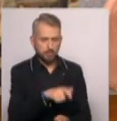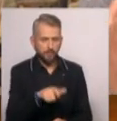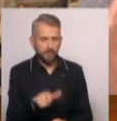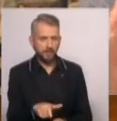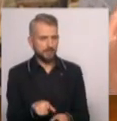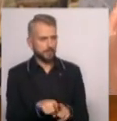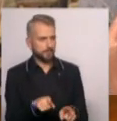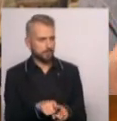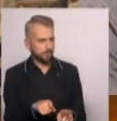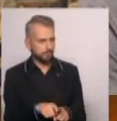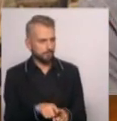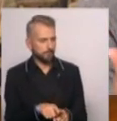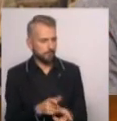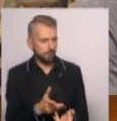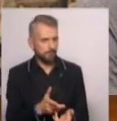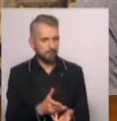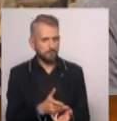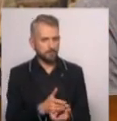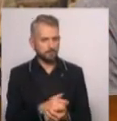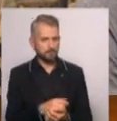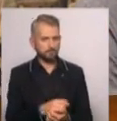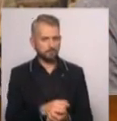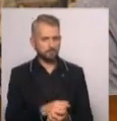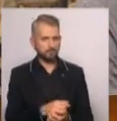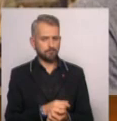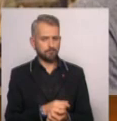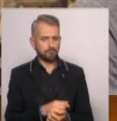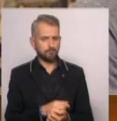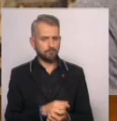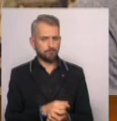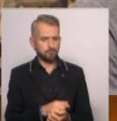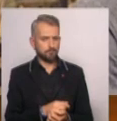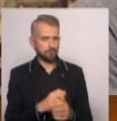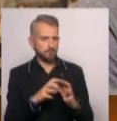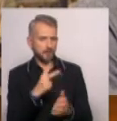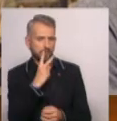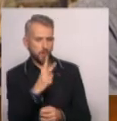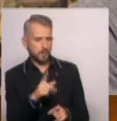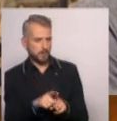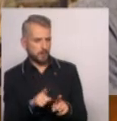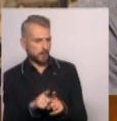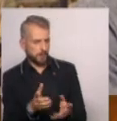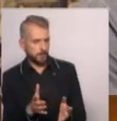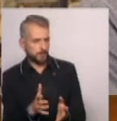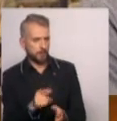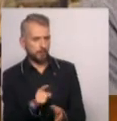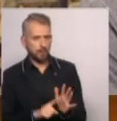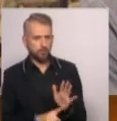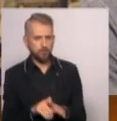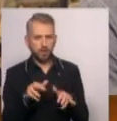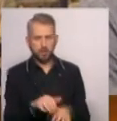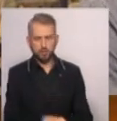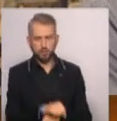ну, махновського, будемо казати, якщо на наш ґрунт переносити світогляду, вони почали просто акції